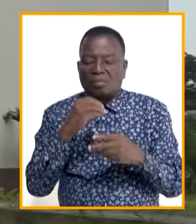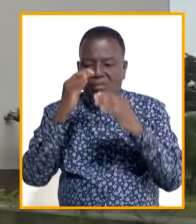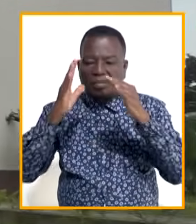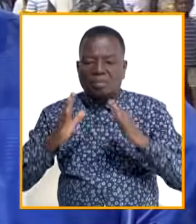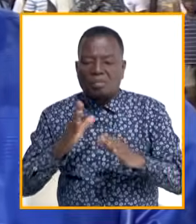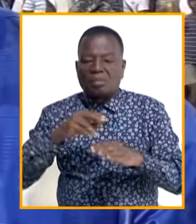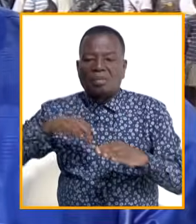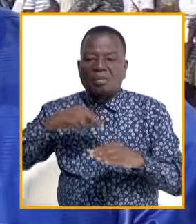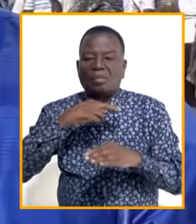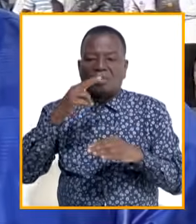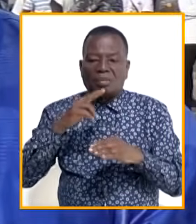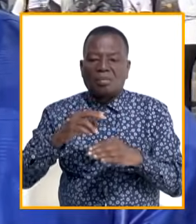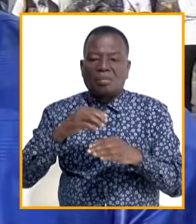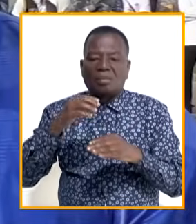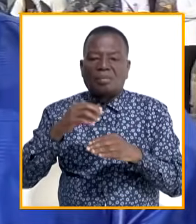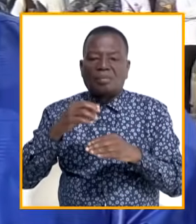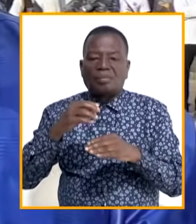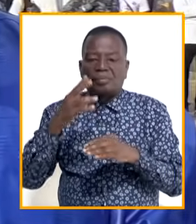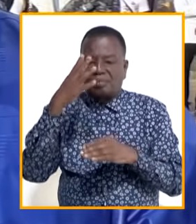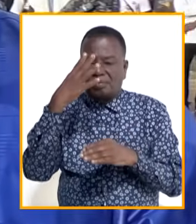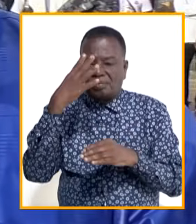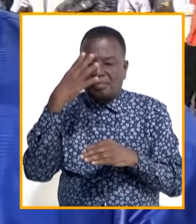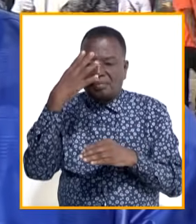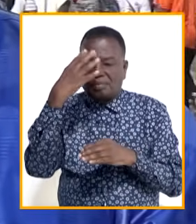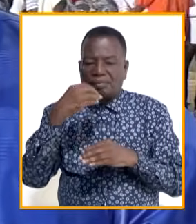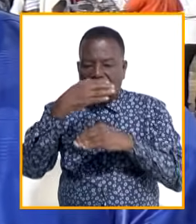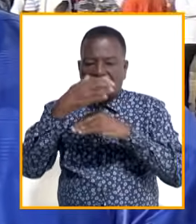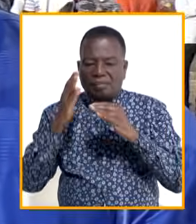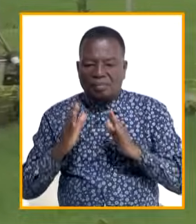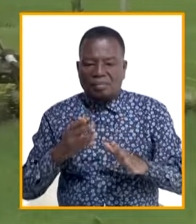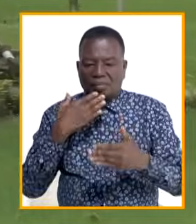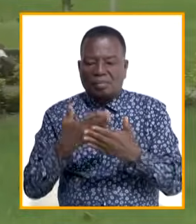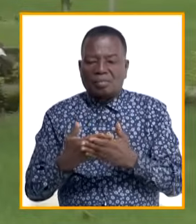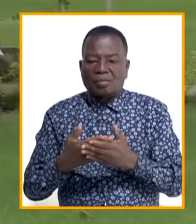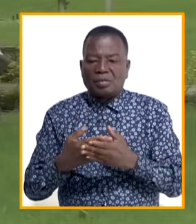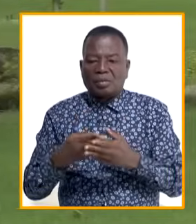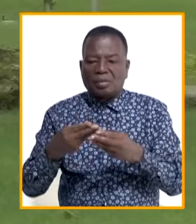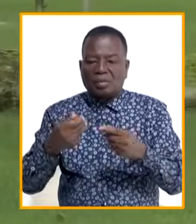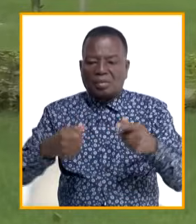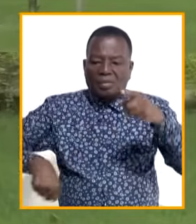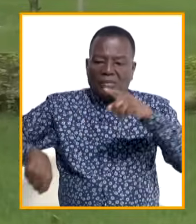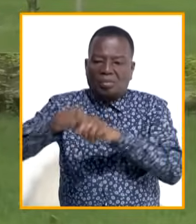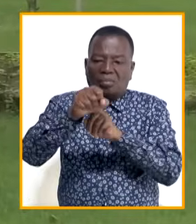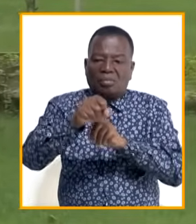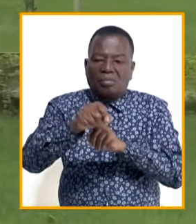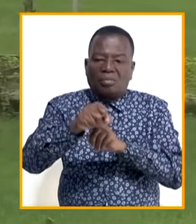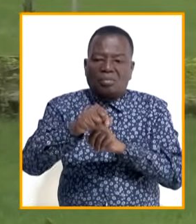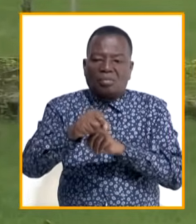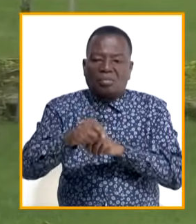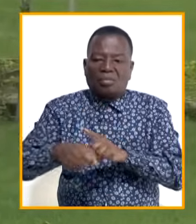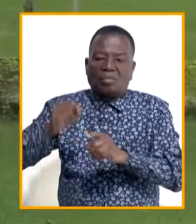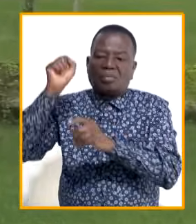avons vu que les chambres sont équipées, les lits sont en place. Nous avons vu les terrains de sport, terrains de